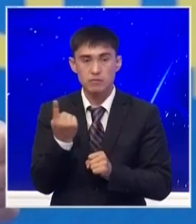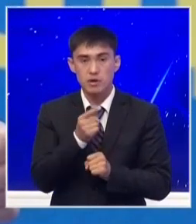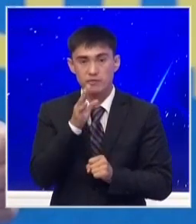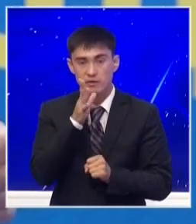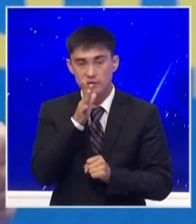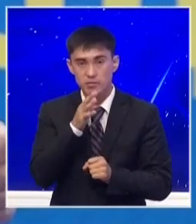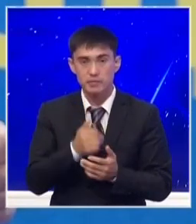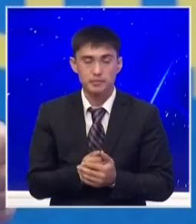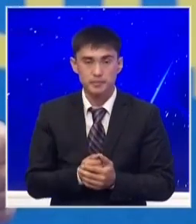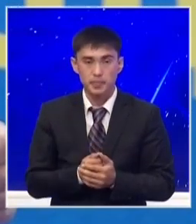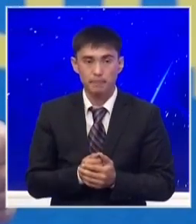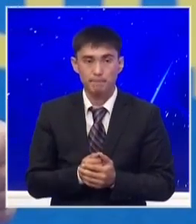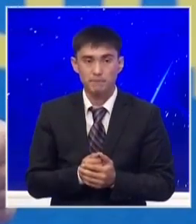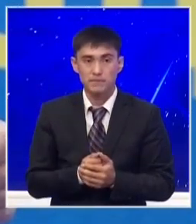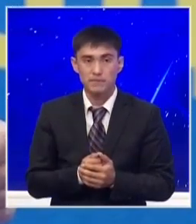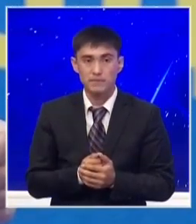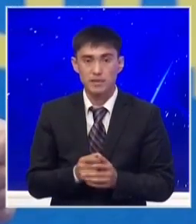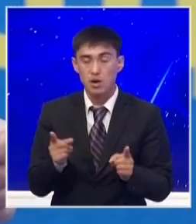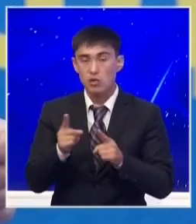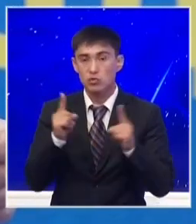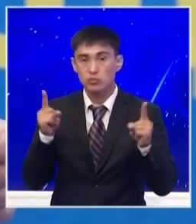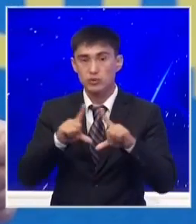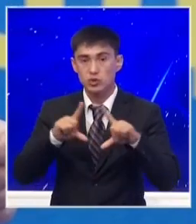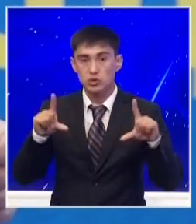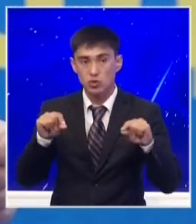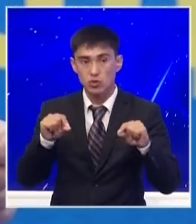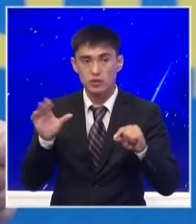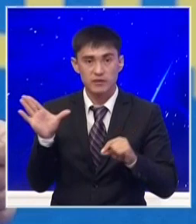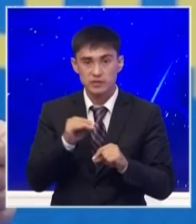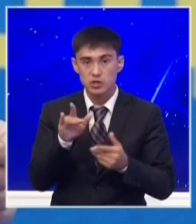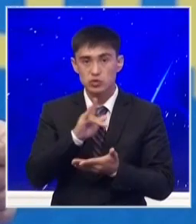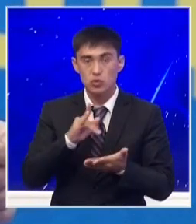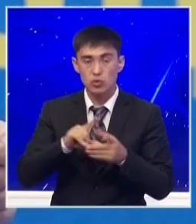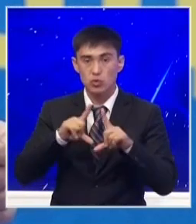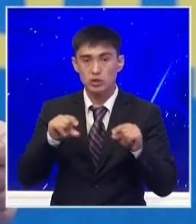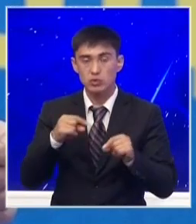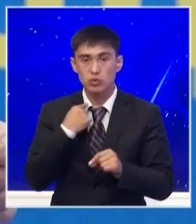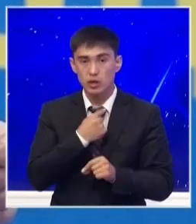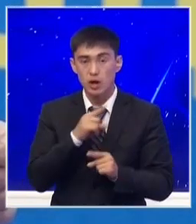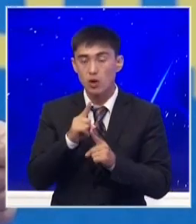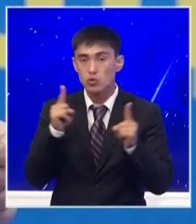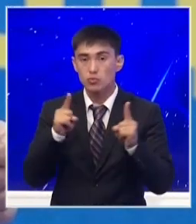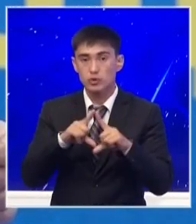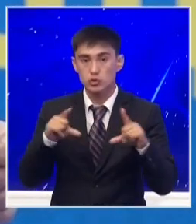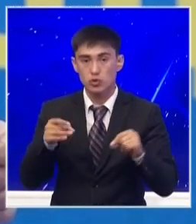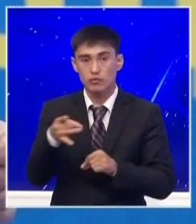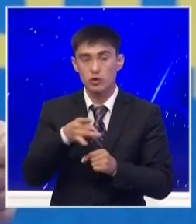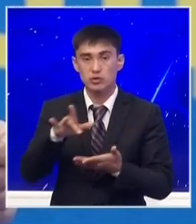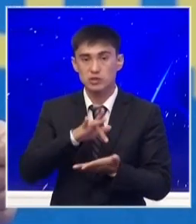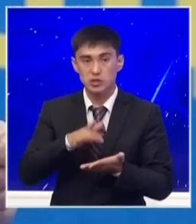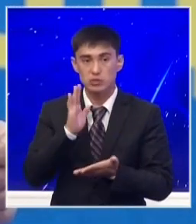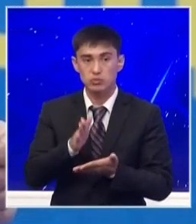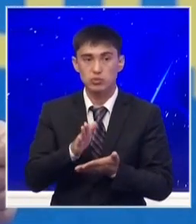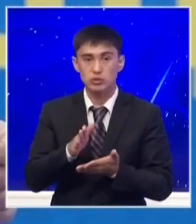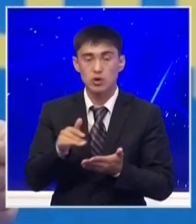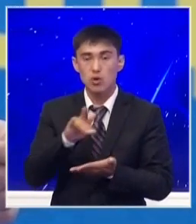время это крупные, большие школы, нет, все школы города Талдыкургана, крупные школы районных центров, других,